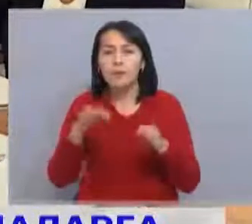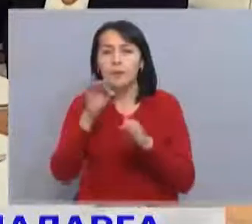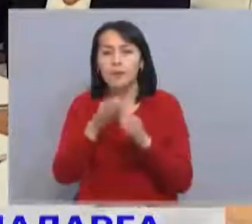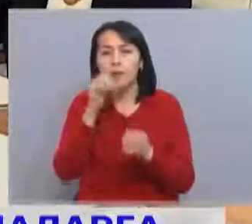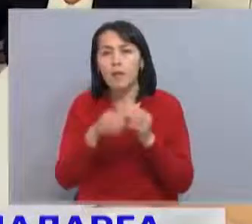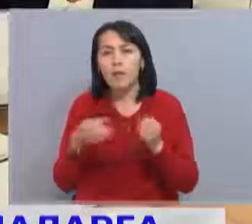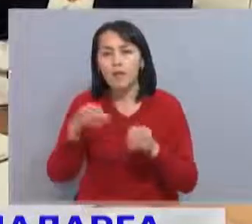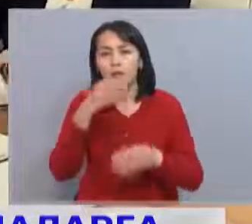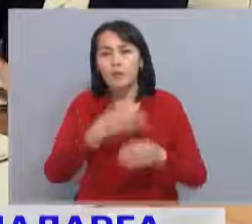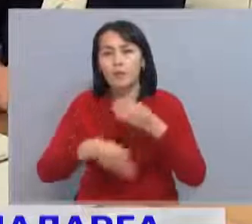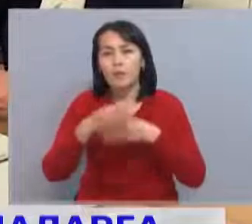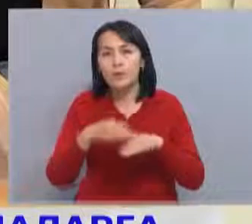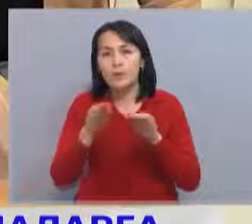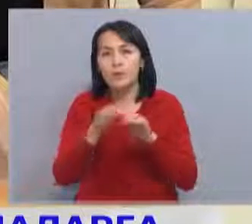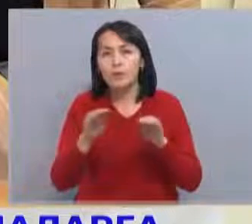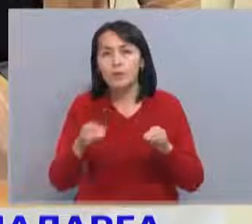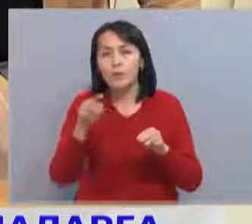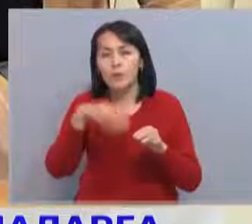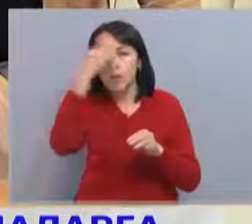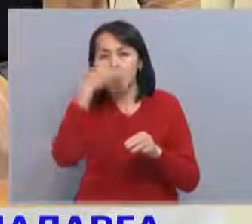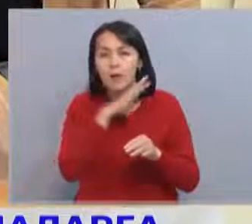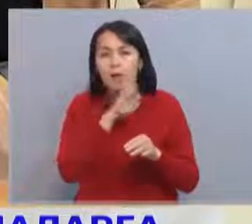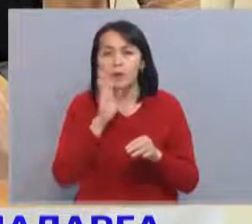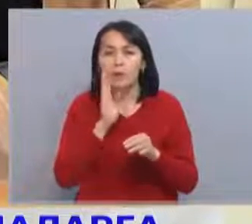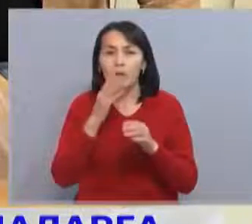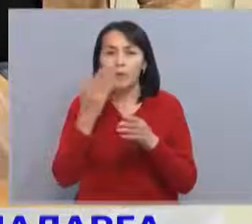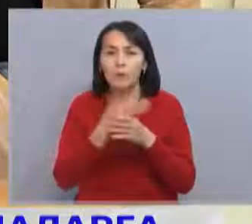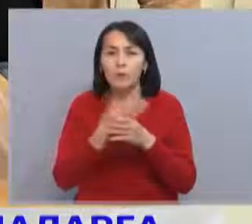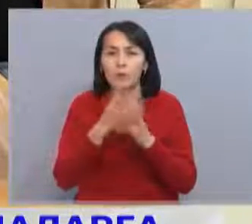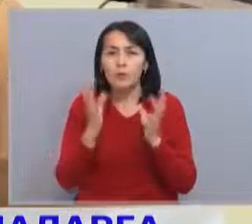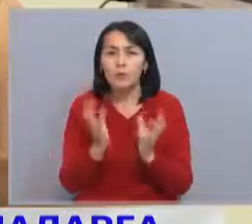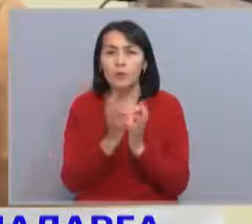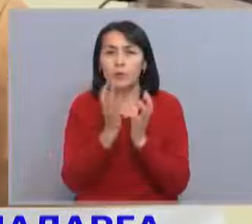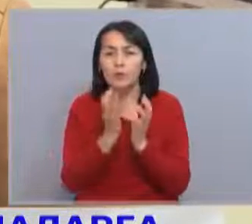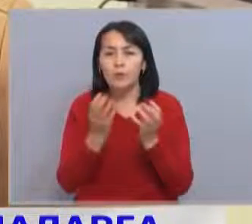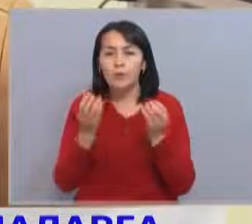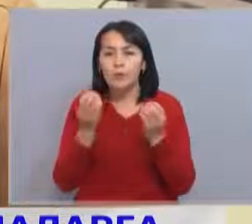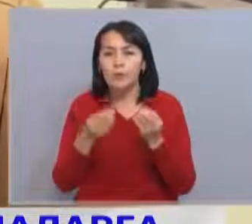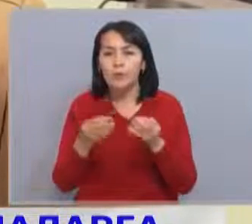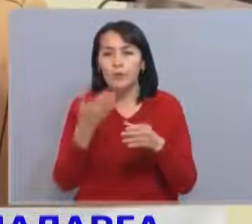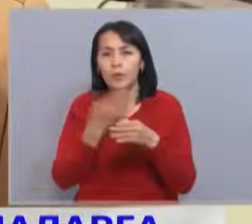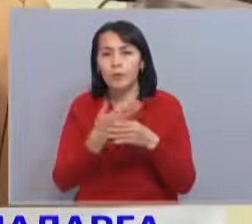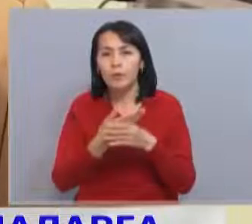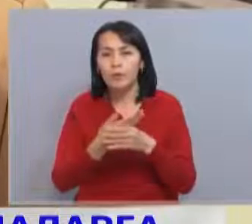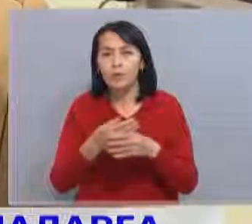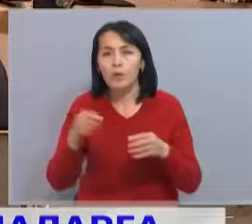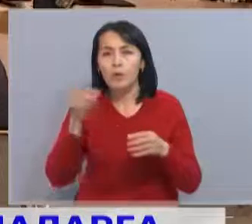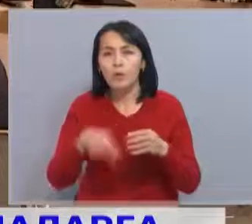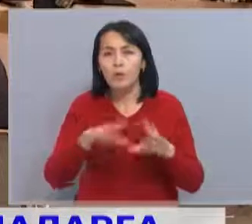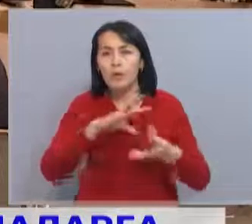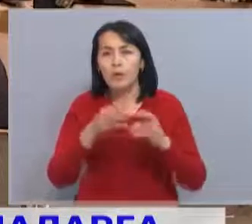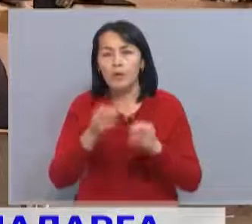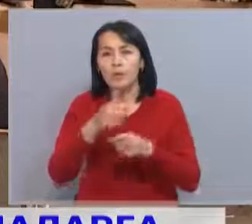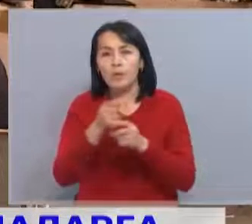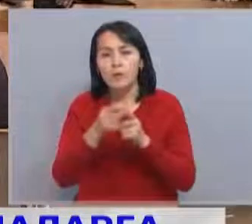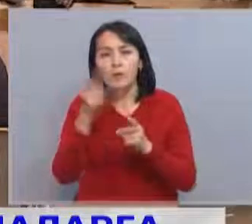әр өңірдегі мүмкіндігі шектеулі азаматтар мен олардың ата-аналарына қолдау көрсету, ортаға бейімдеу және бағыт-бағдар беру. Қоғамдық бірлестік